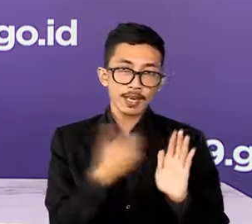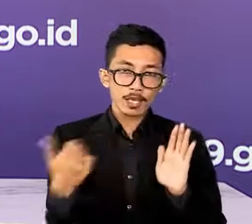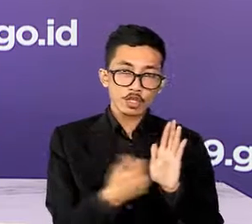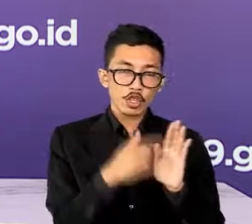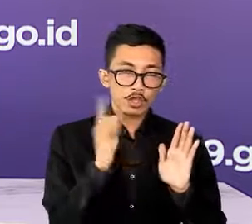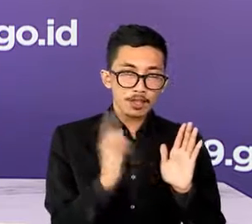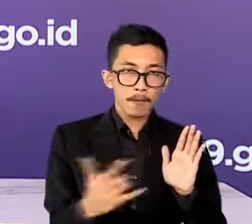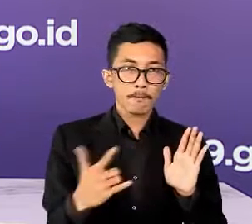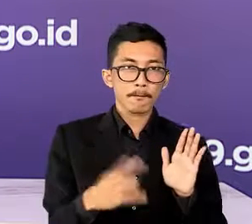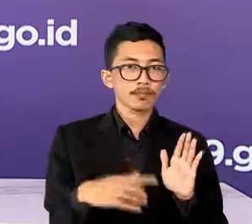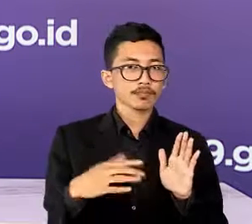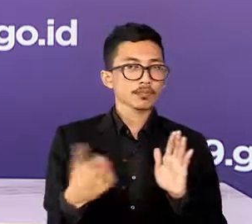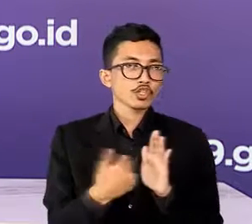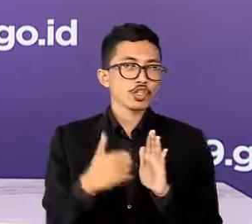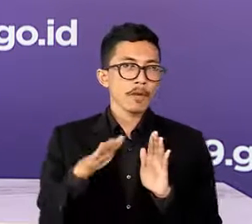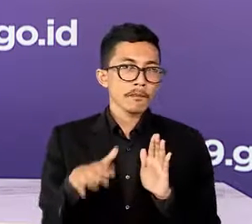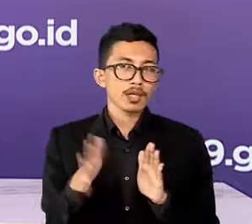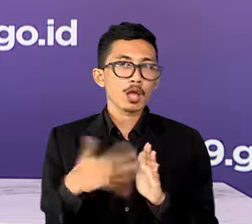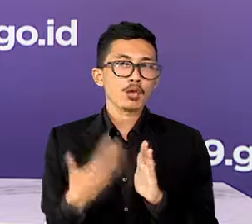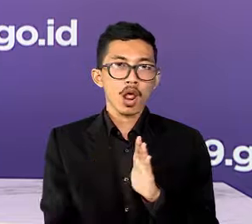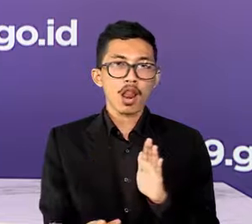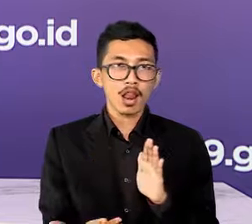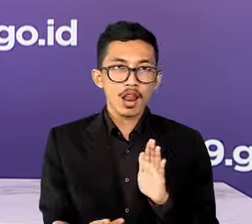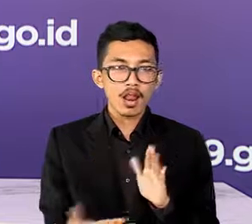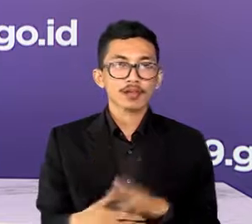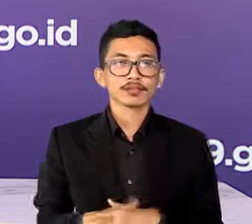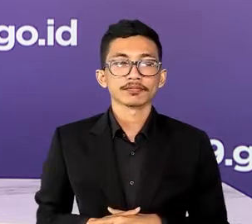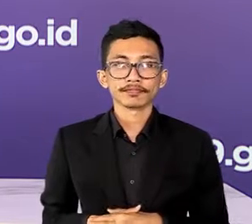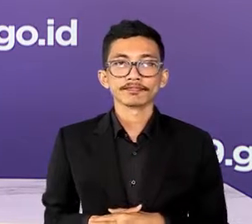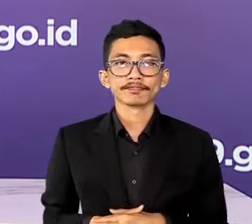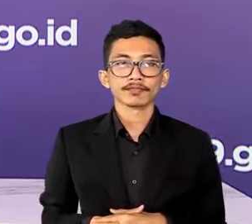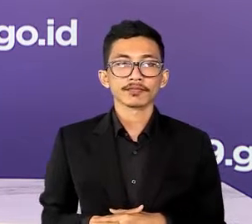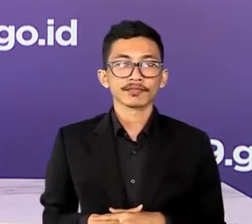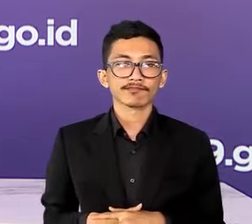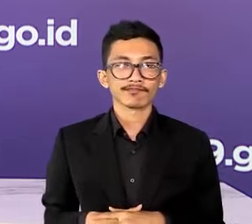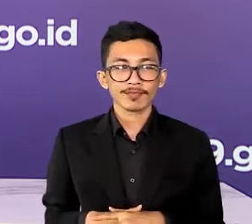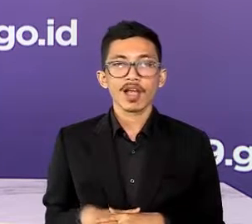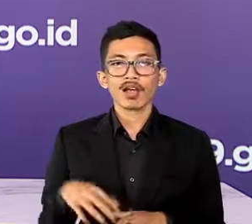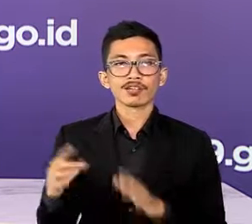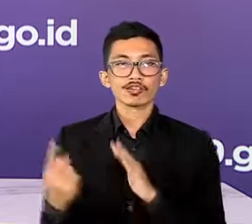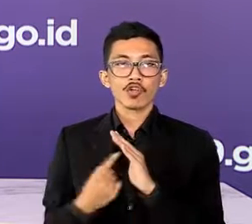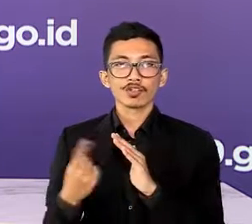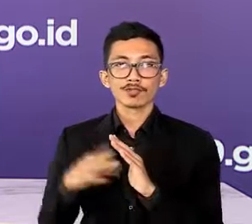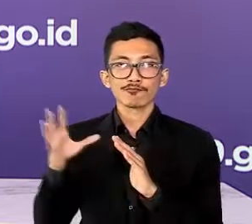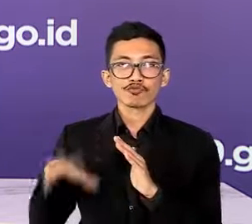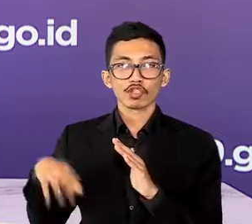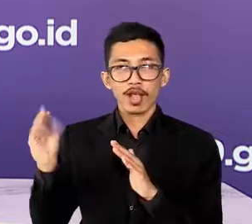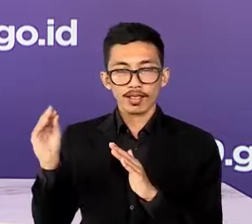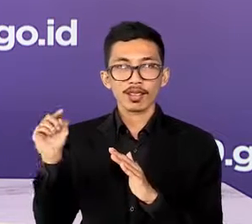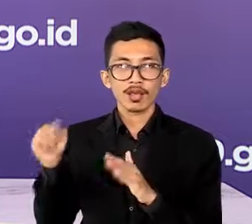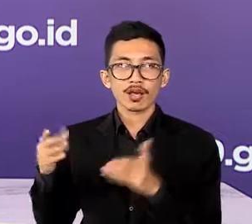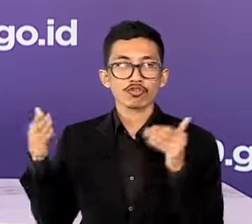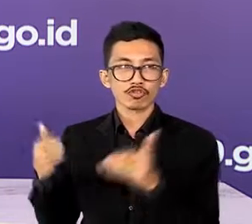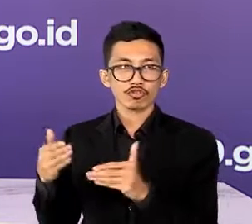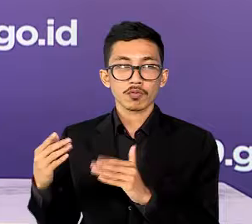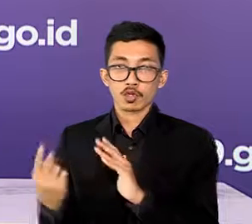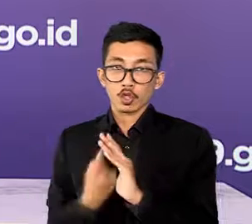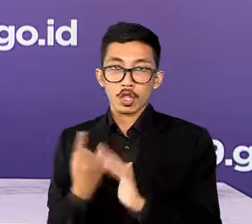sesuai jadwal yang ditetapkan serta memanfaatkan fasilitas isolasi terpusat terlebih dahulu demi